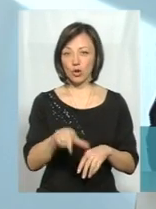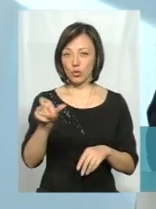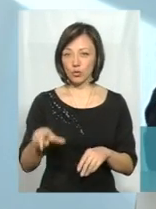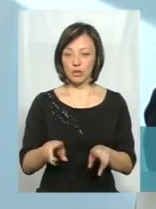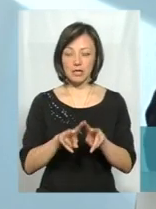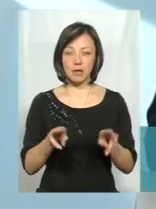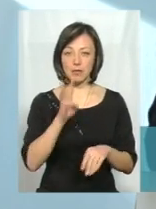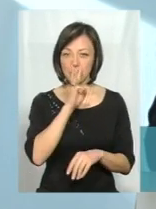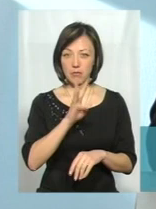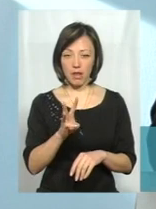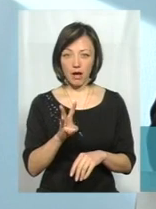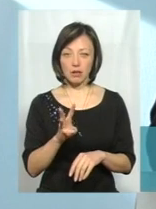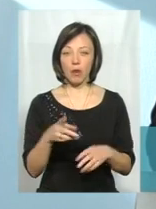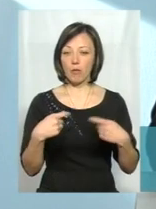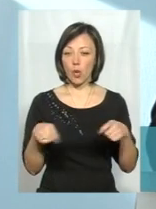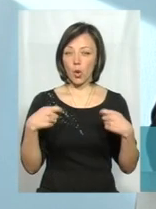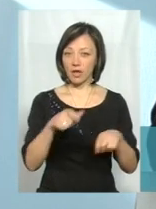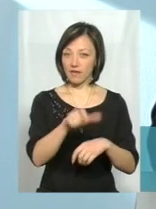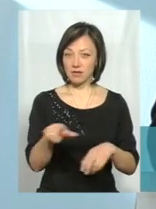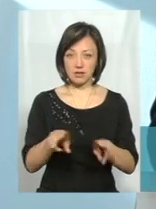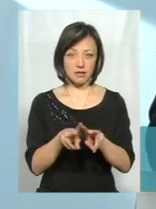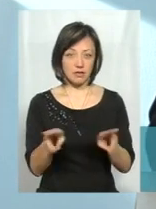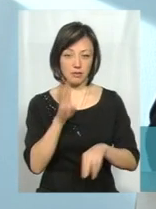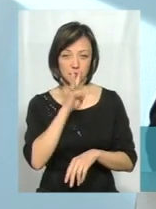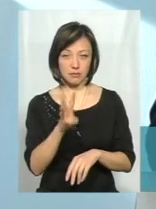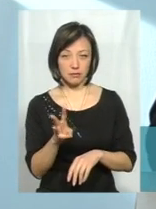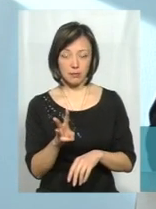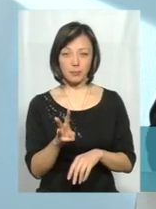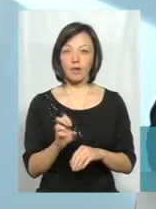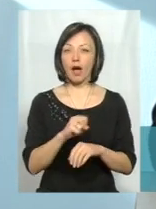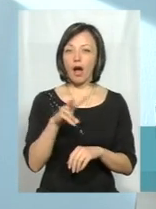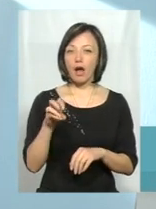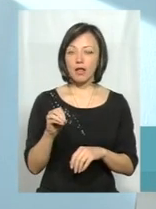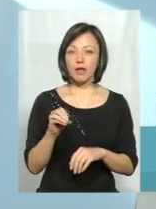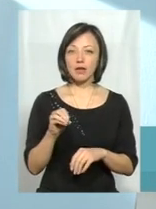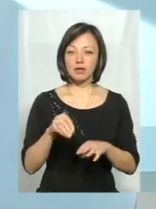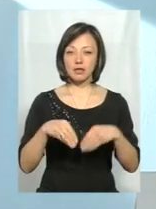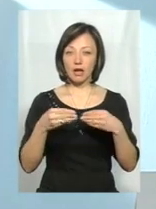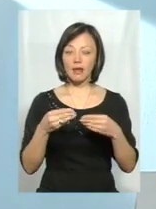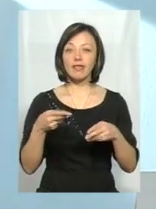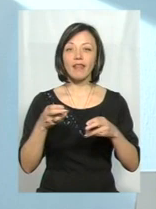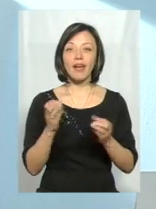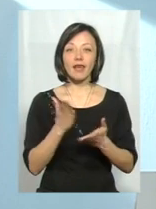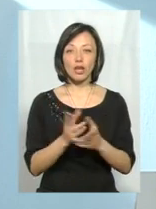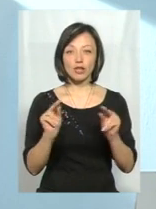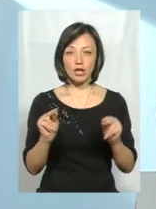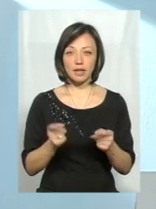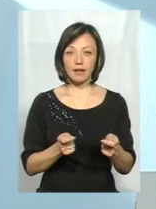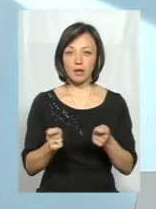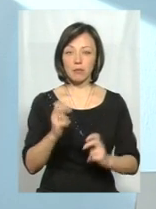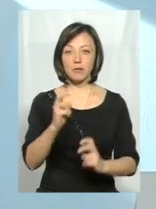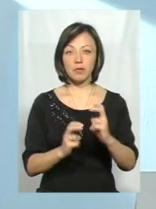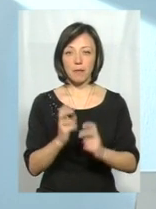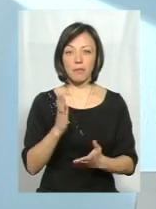сама зарплата. Продавці – ті самі люди, та сама зарплата. Але там, де є чесний керівник підприємства,